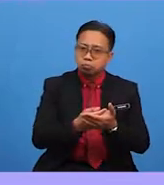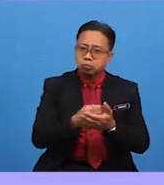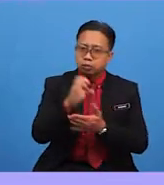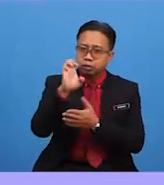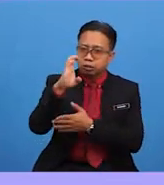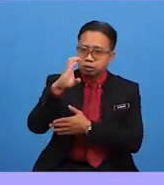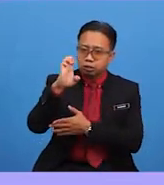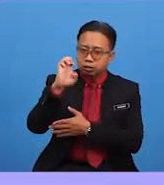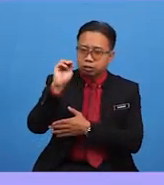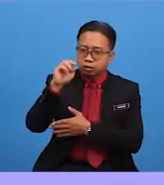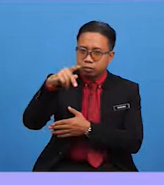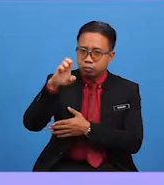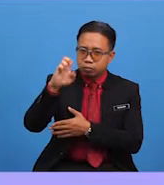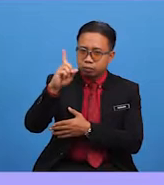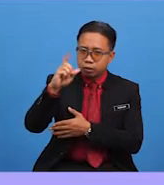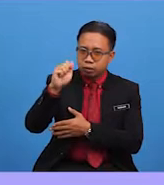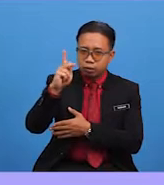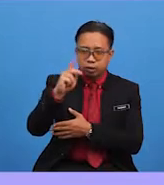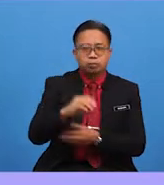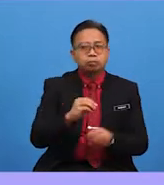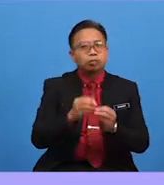Cempedak. Jawapan yang ketiga,